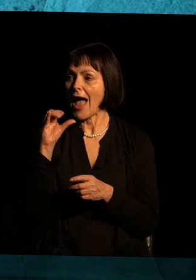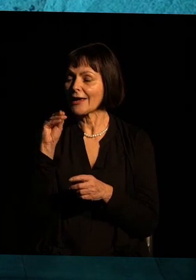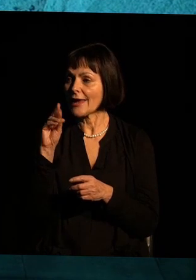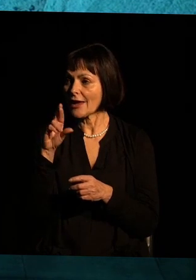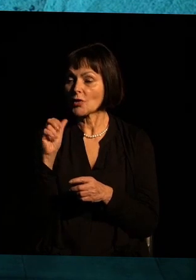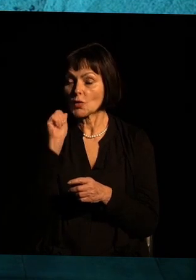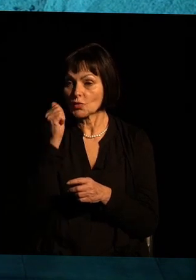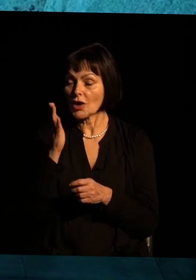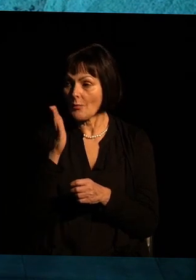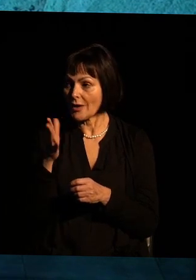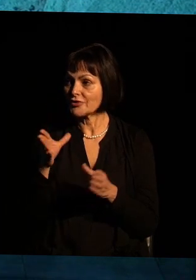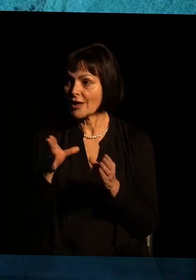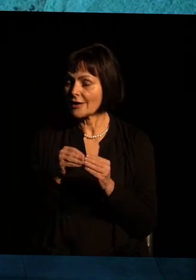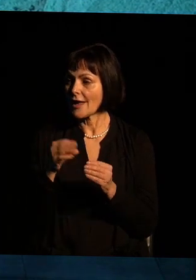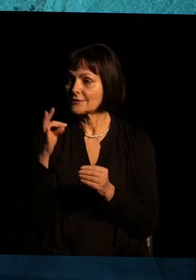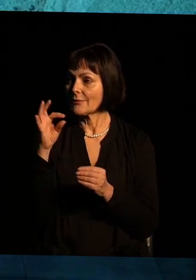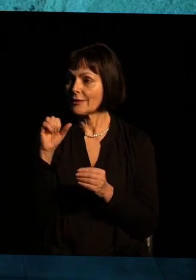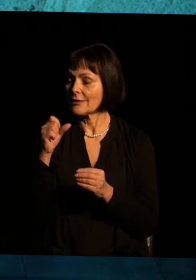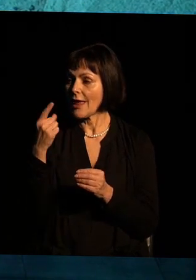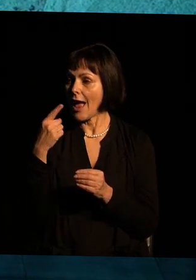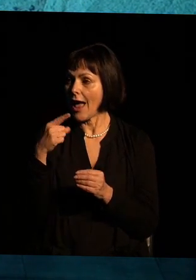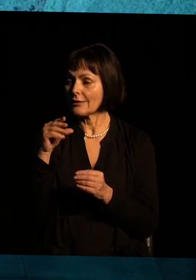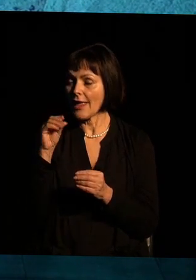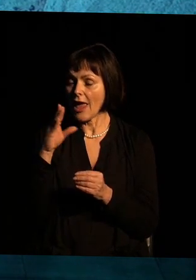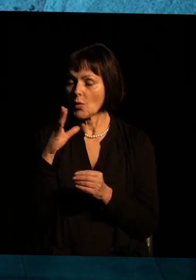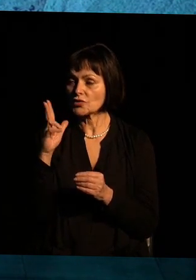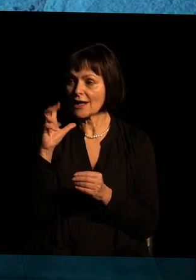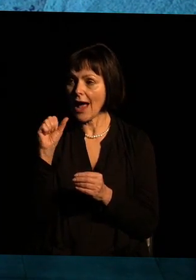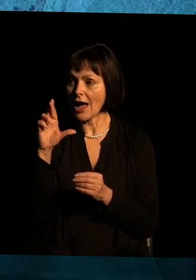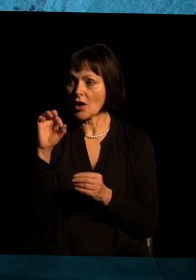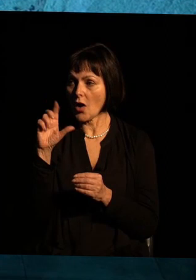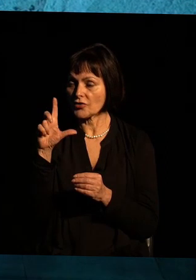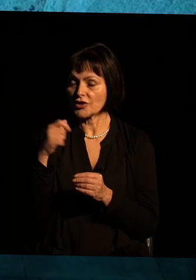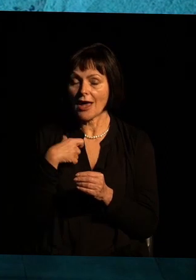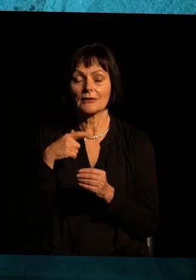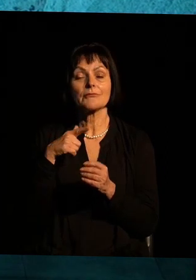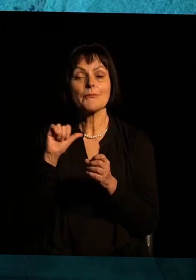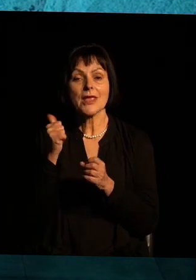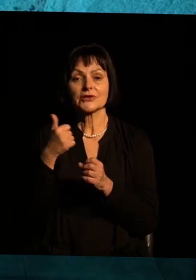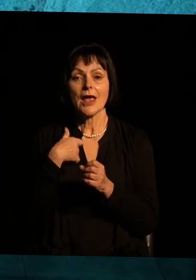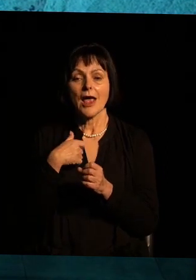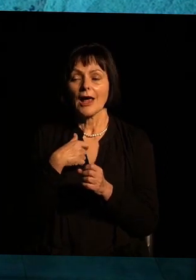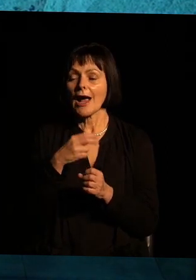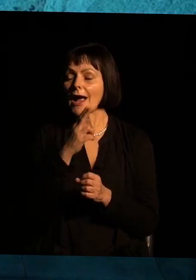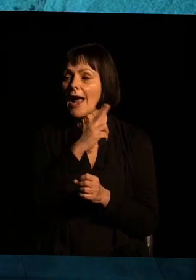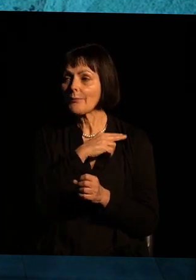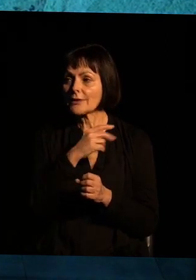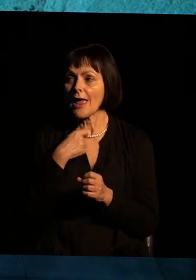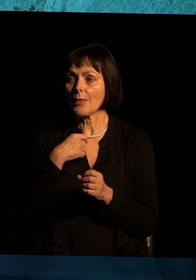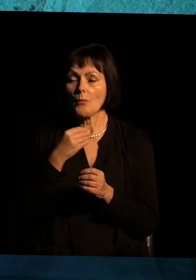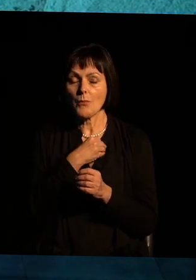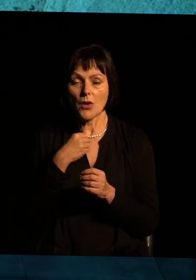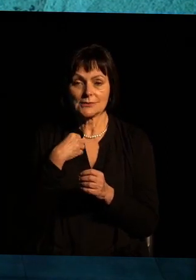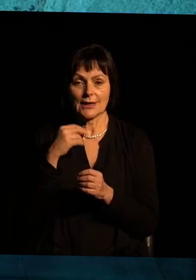będzie, i z Tadziem Karolczakiem robiliście te pierwsze przejścia, zarówno El Capitana, jak i polskie przejścia